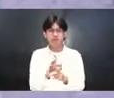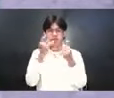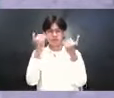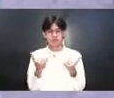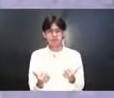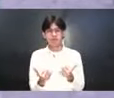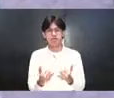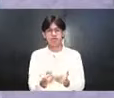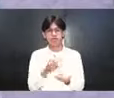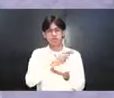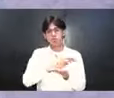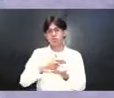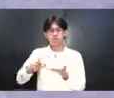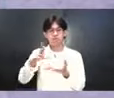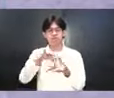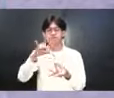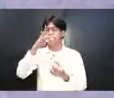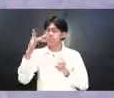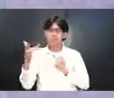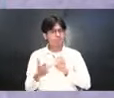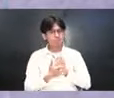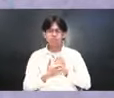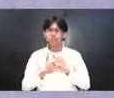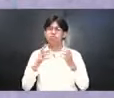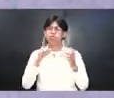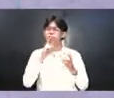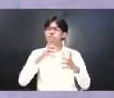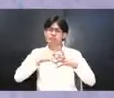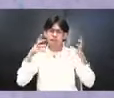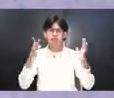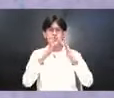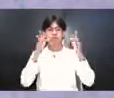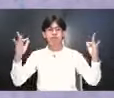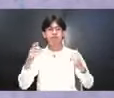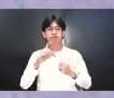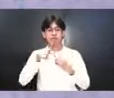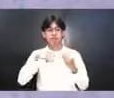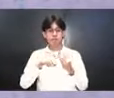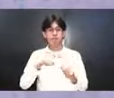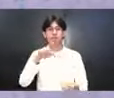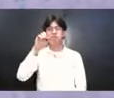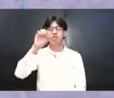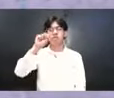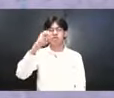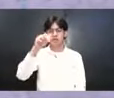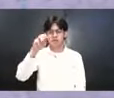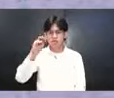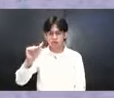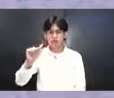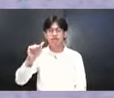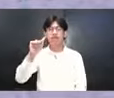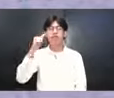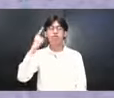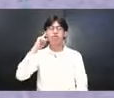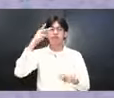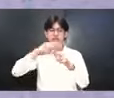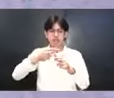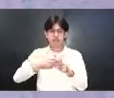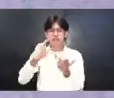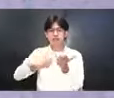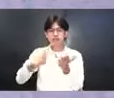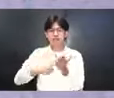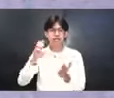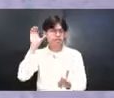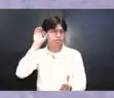Holy Spirit in our feast. We are talking about Shema. We are talking about hear.